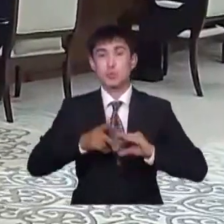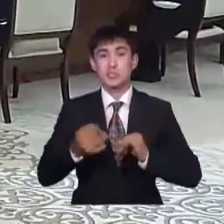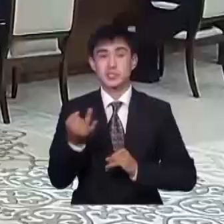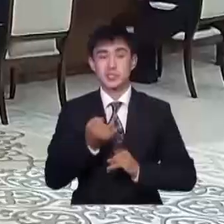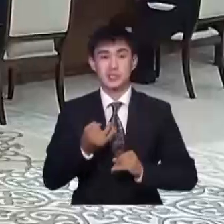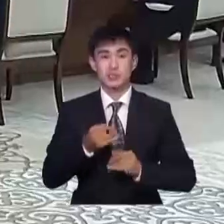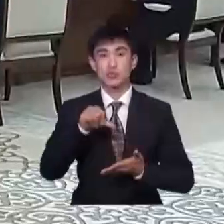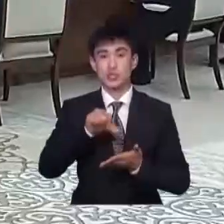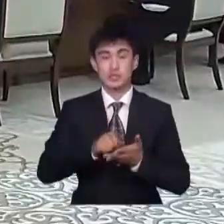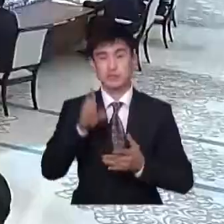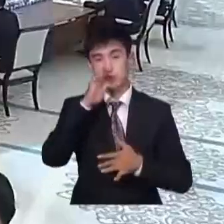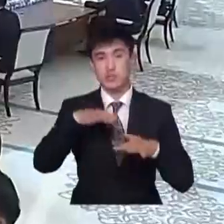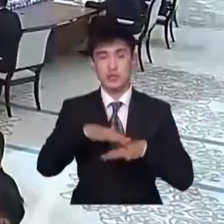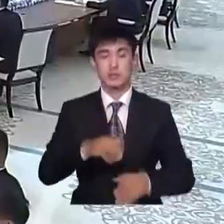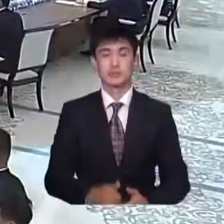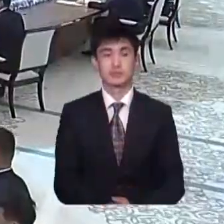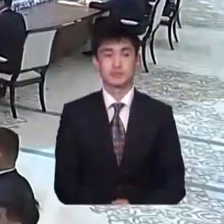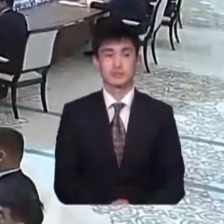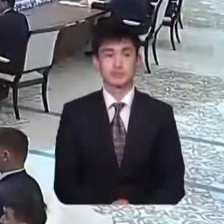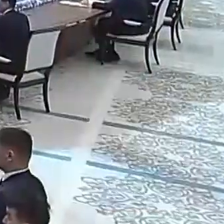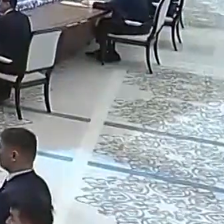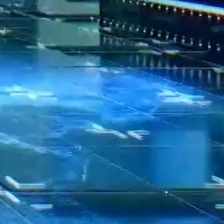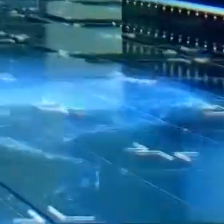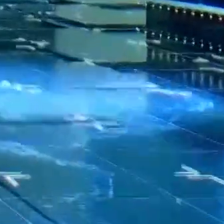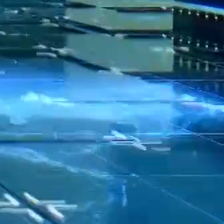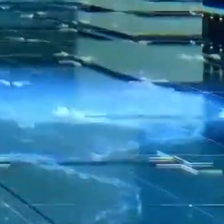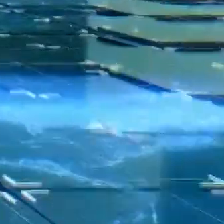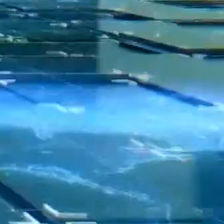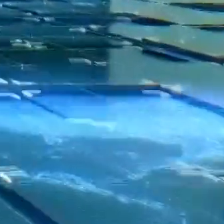общих интересов участвующих стран.